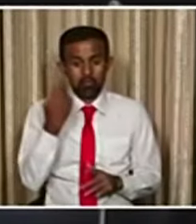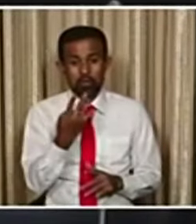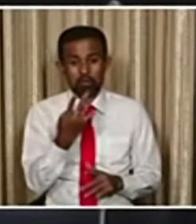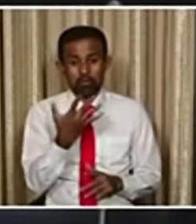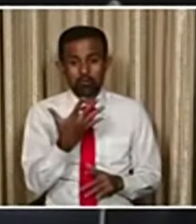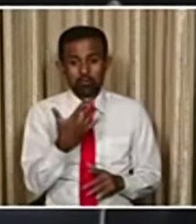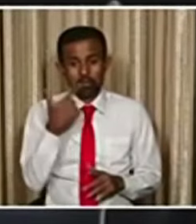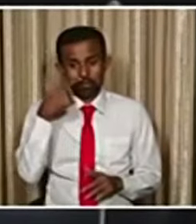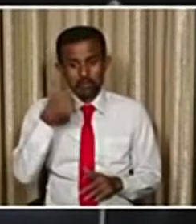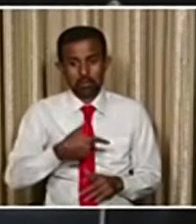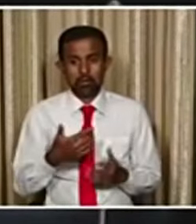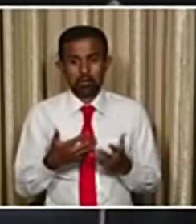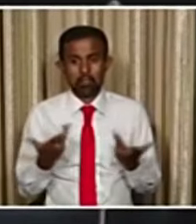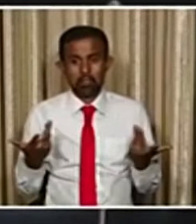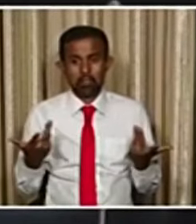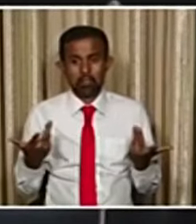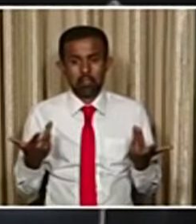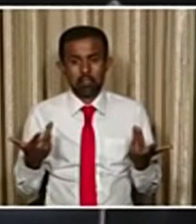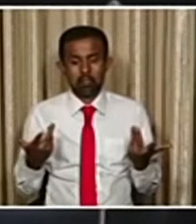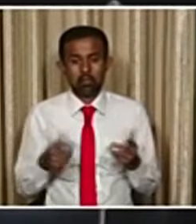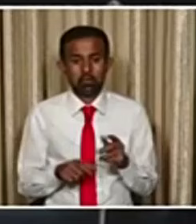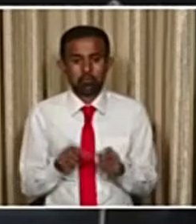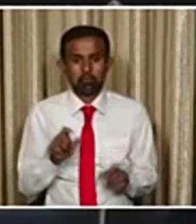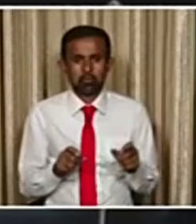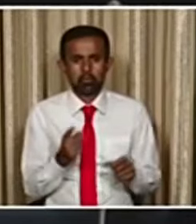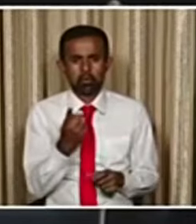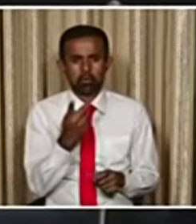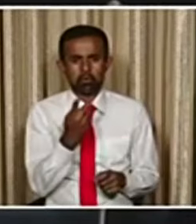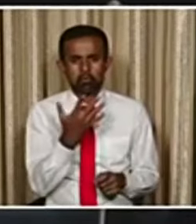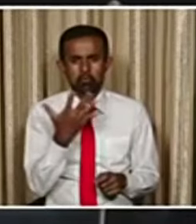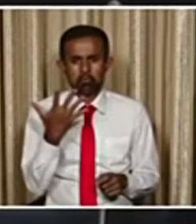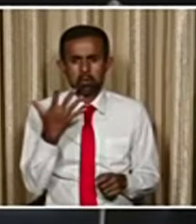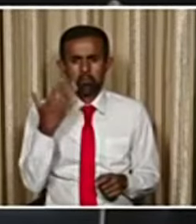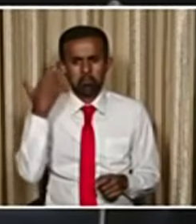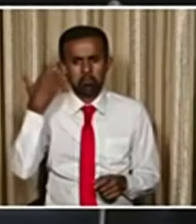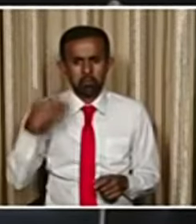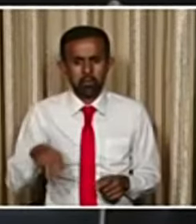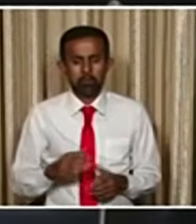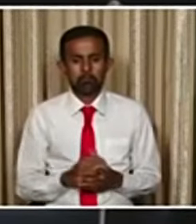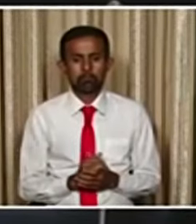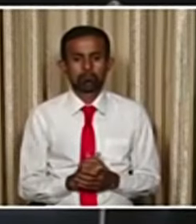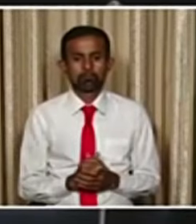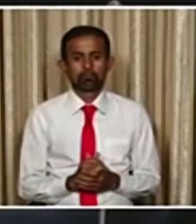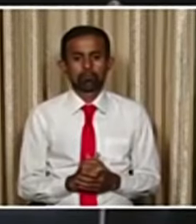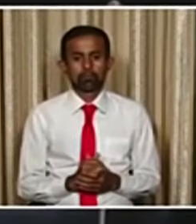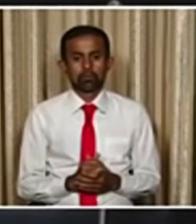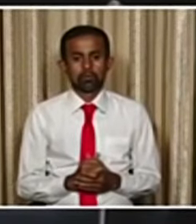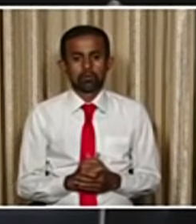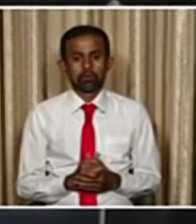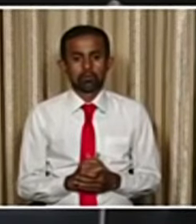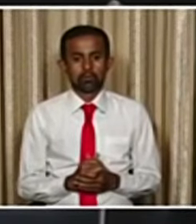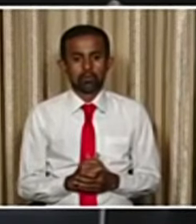තෙල් ගහ ගන්නට බෑ. අවාසනාවකට වගේ මිනිස්සු 4-5 දෙනෙක් ජීවිතක්ෂයට පත් වුණා.